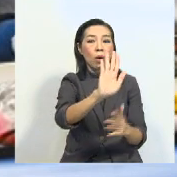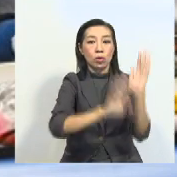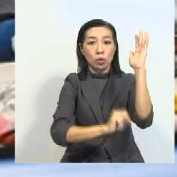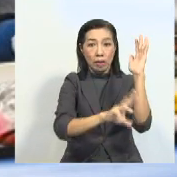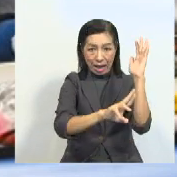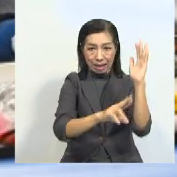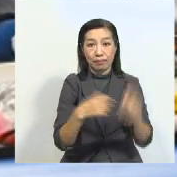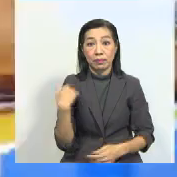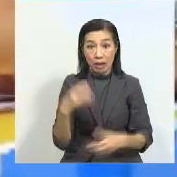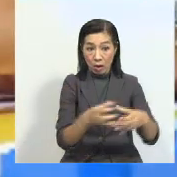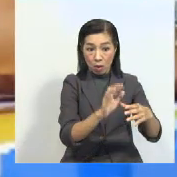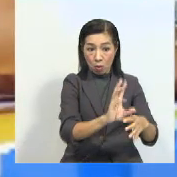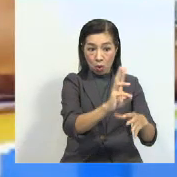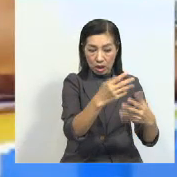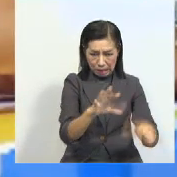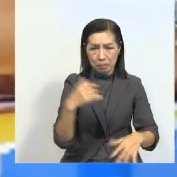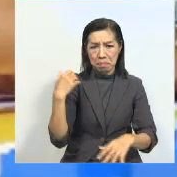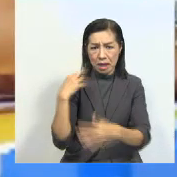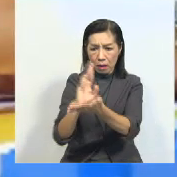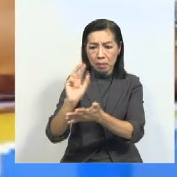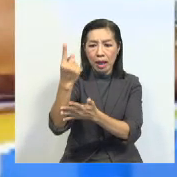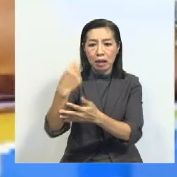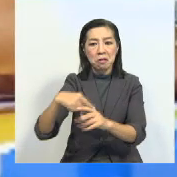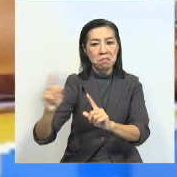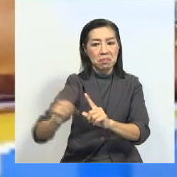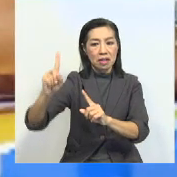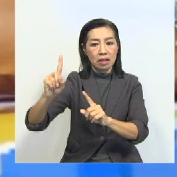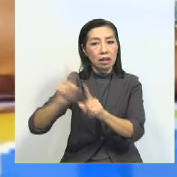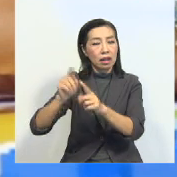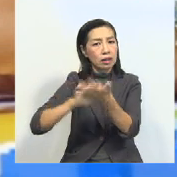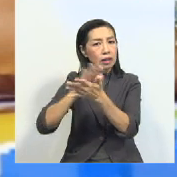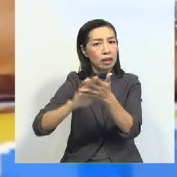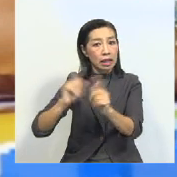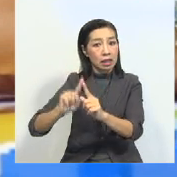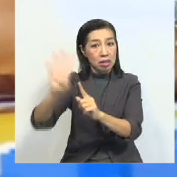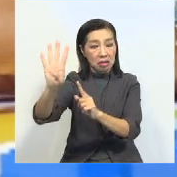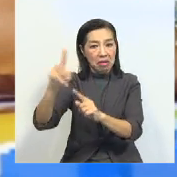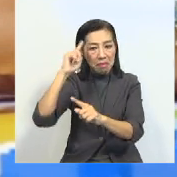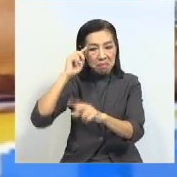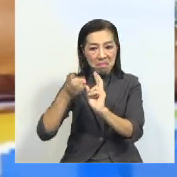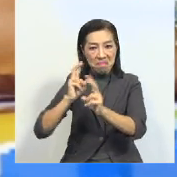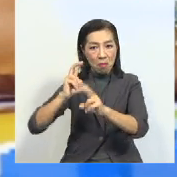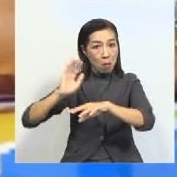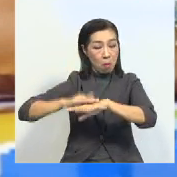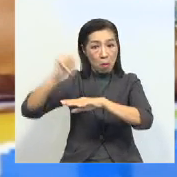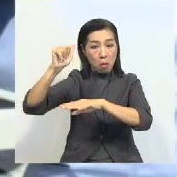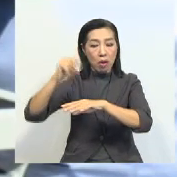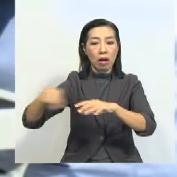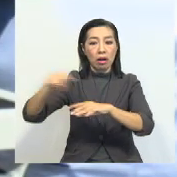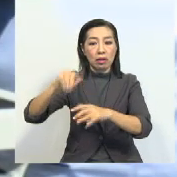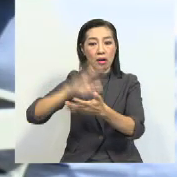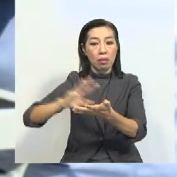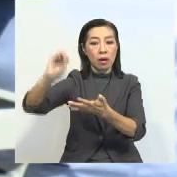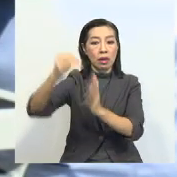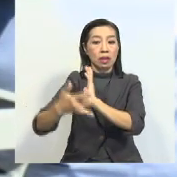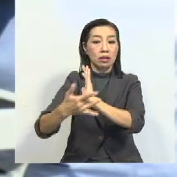เด็กไทยของเรายังได้รางวัลมาอีกนะคะมีรางวัลชนะเลิศอันดับที่4ประเภท Advanced Robotics Challenge จากมหาวิทยาลั